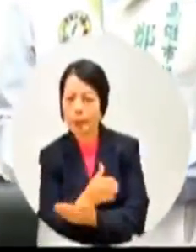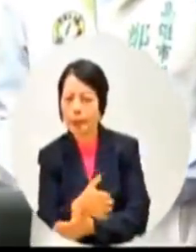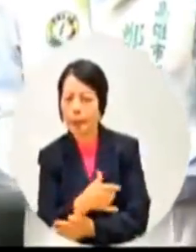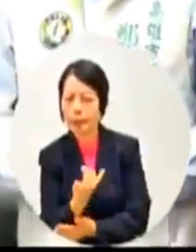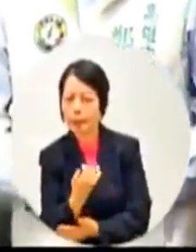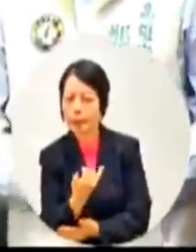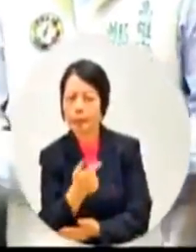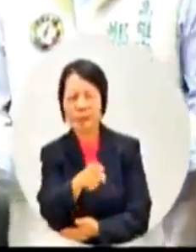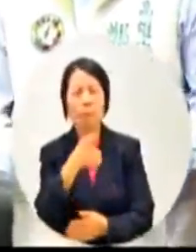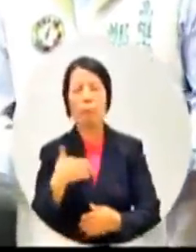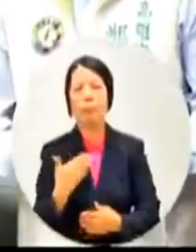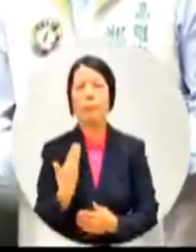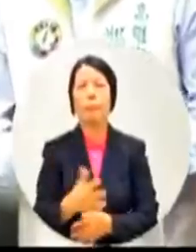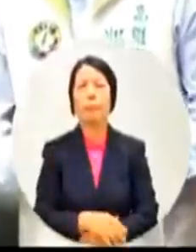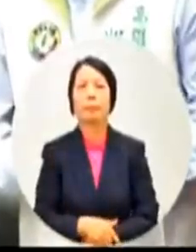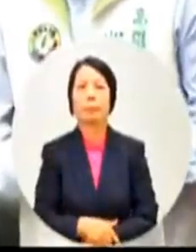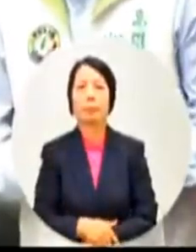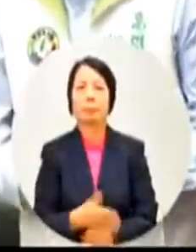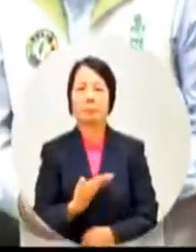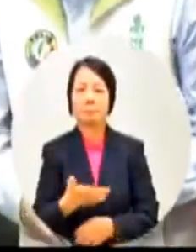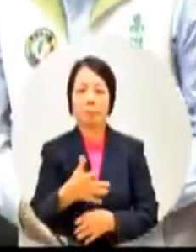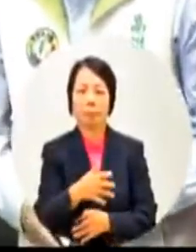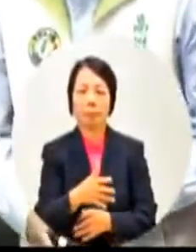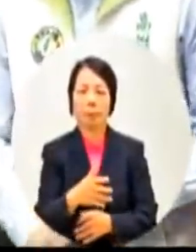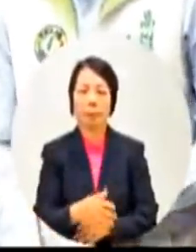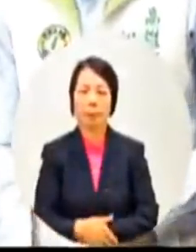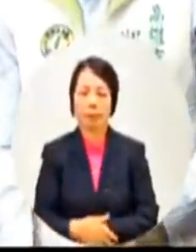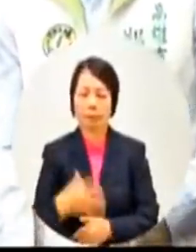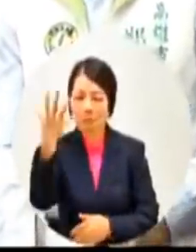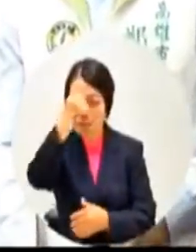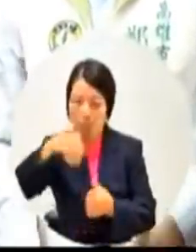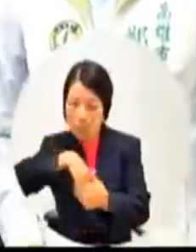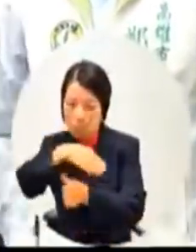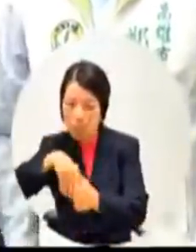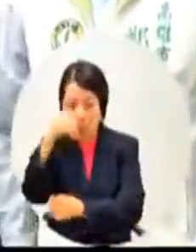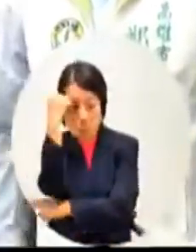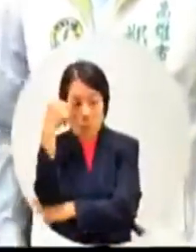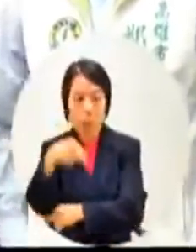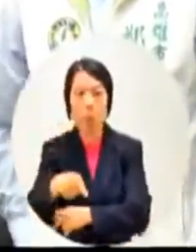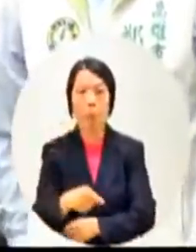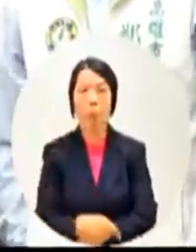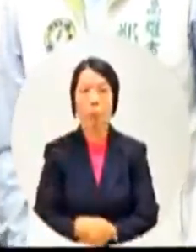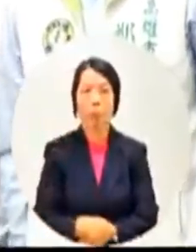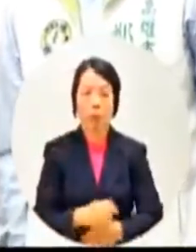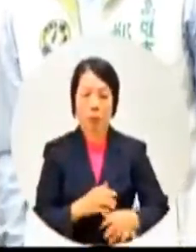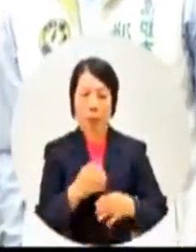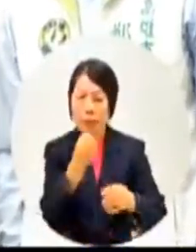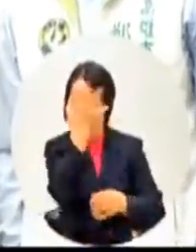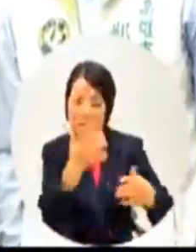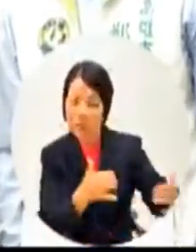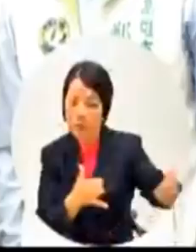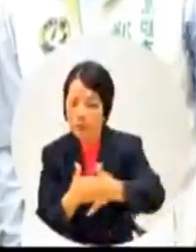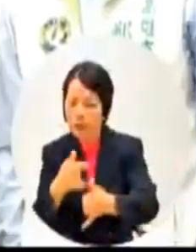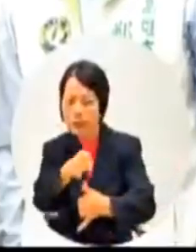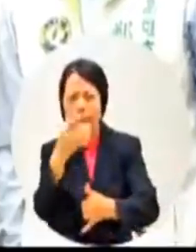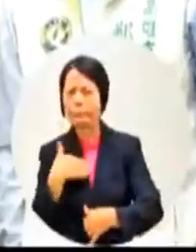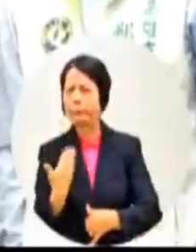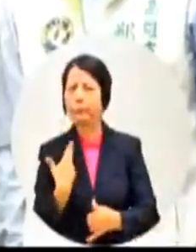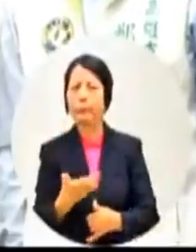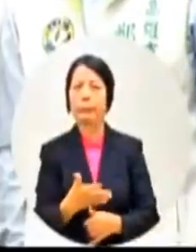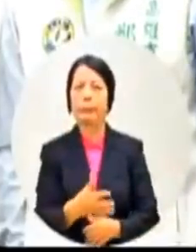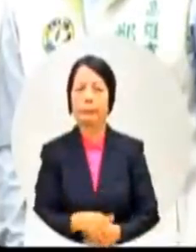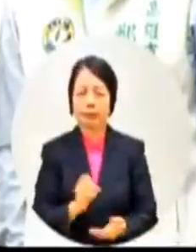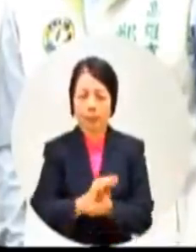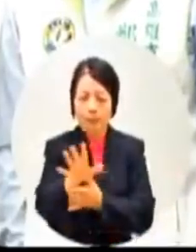到独居老人的屋子里面，所以我看到你的报告里面，你的赌场、赛马